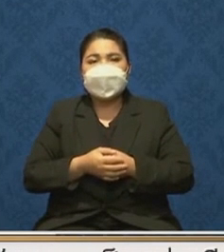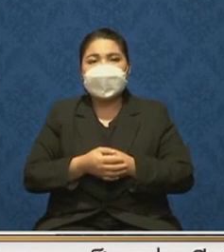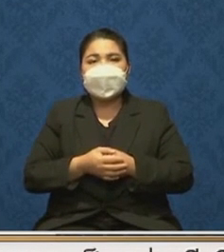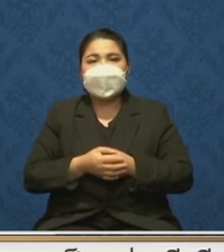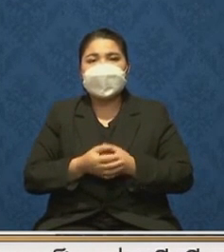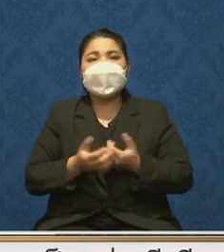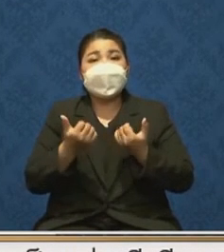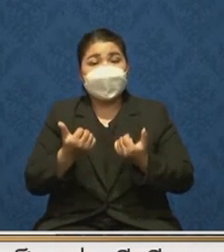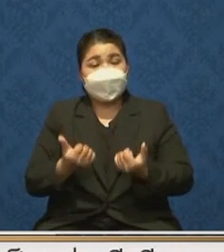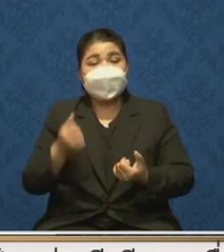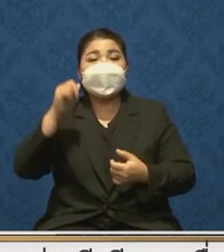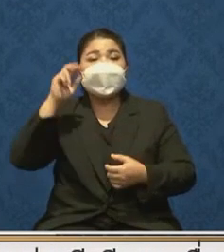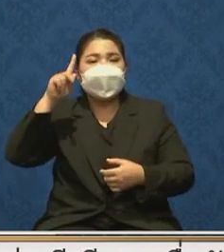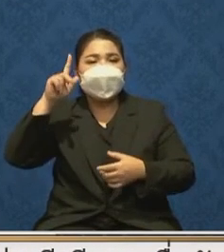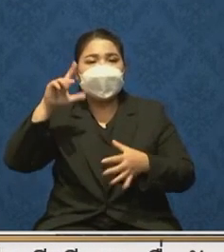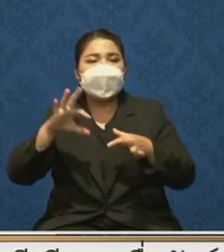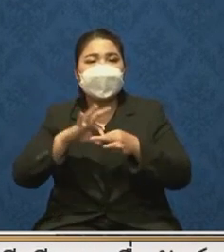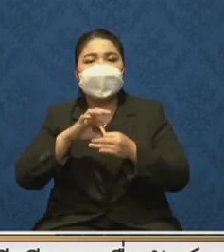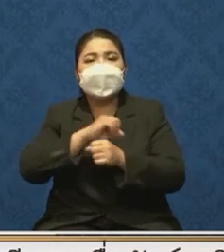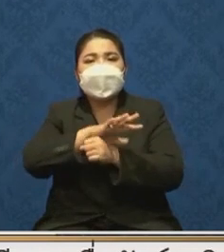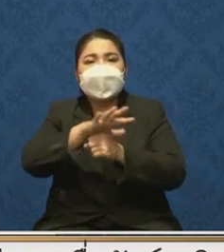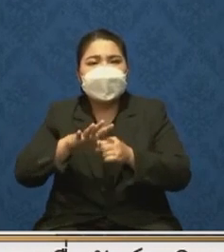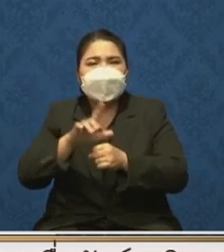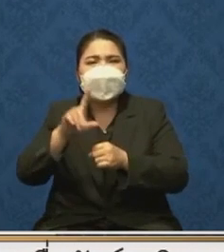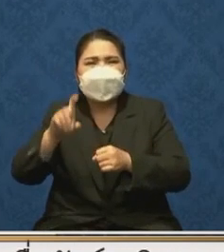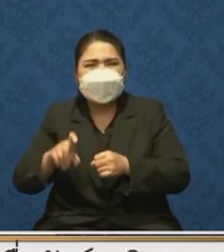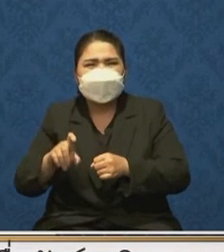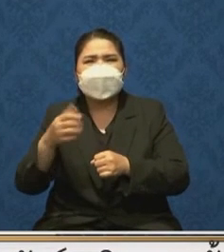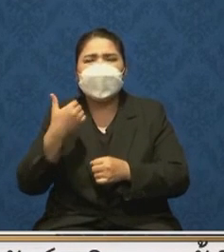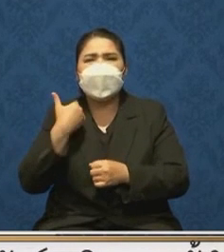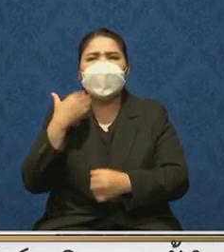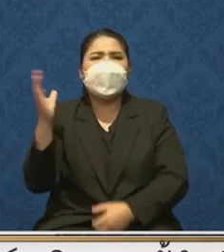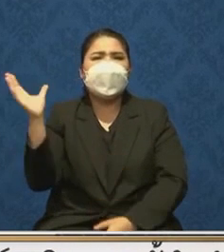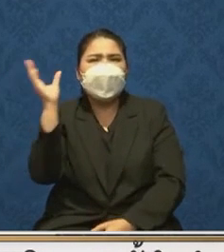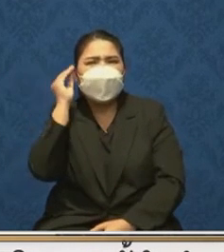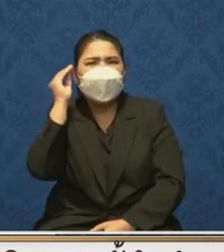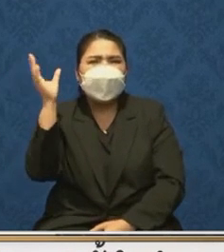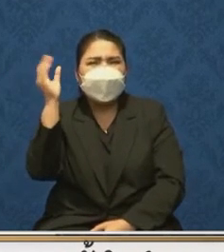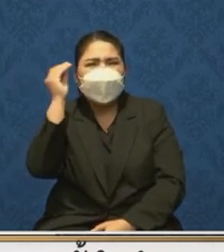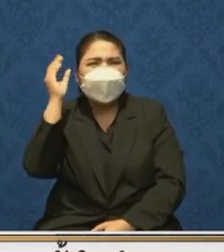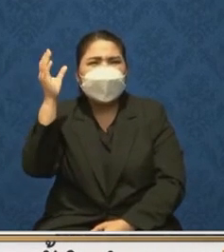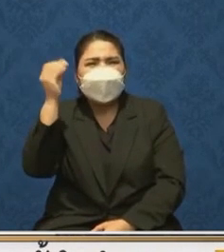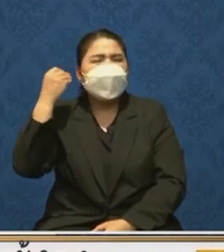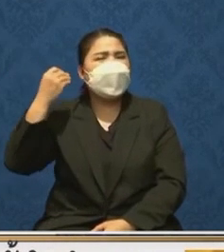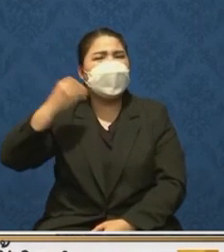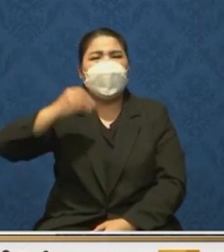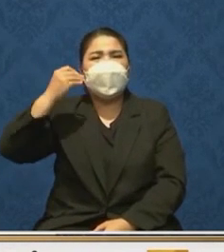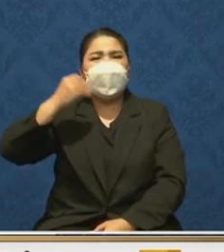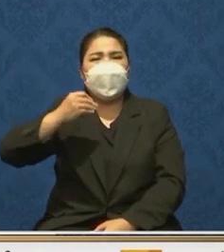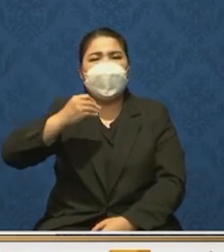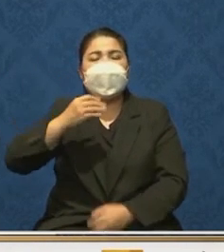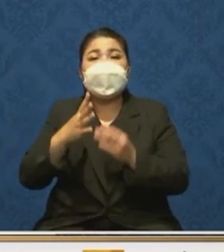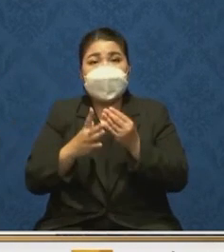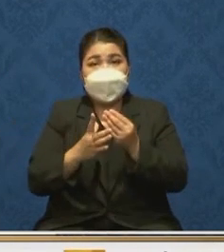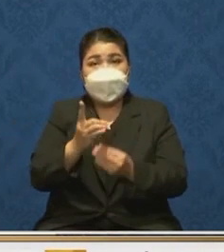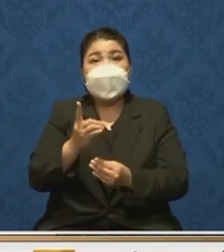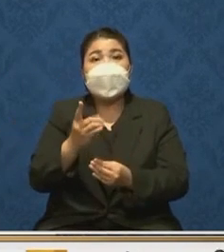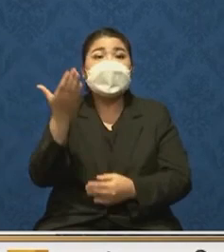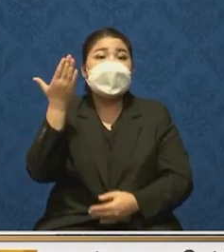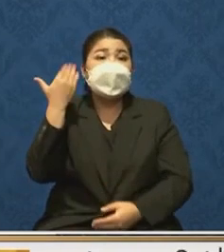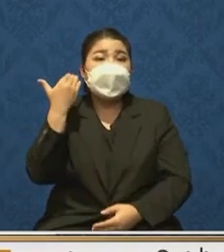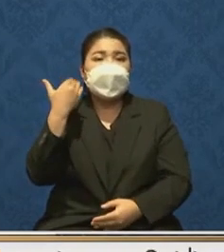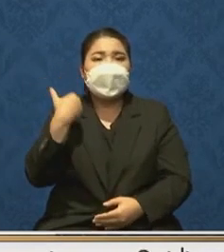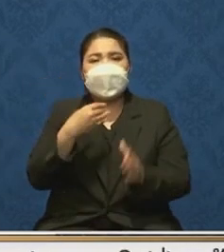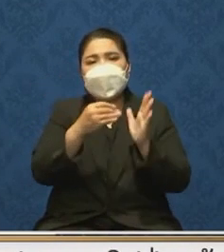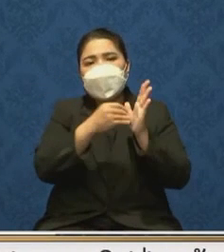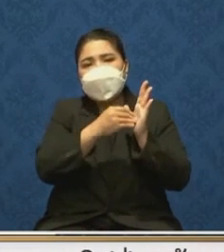ตายจากโควิดตามหมู่บานหนาหูขึ้นทุกวันสัปดาหที่แล้วเฉพาะในกรงเทพมหานครและปริ